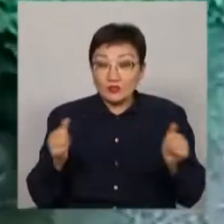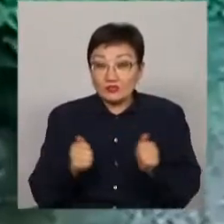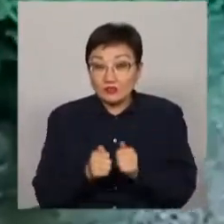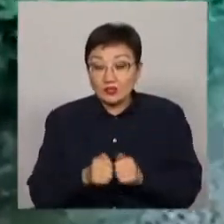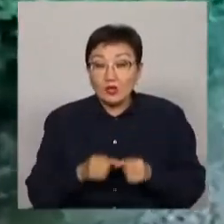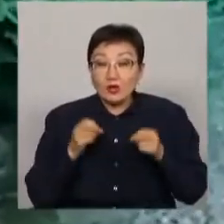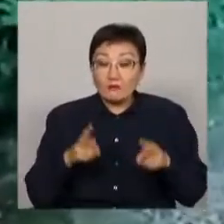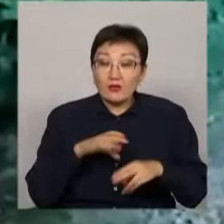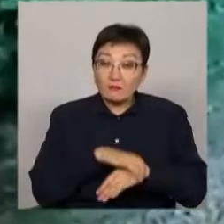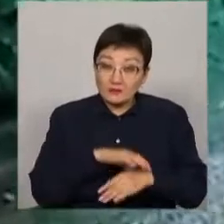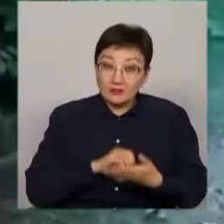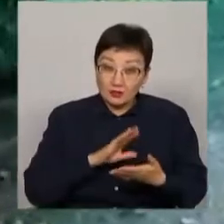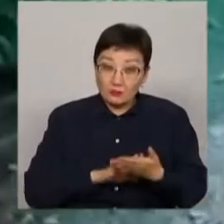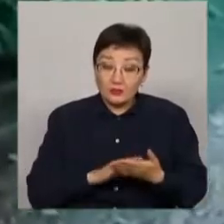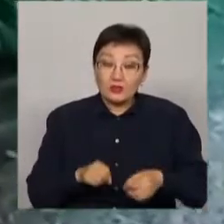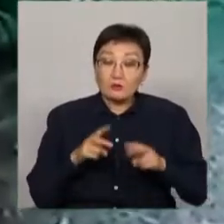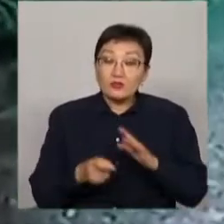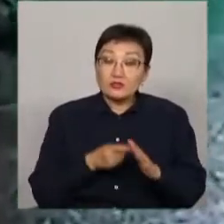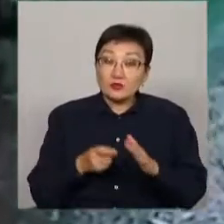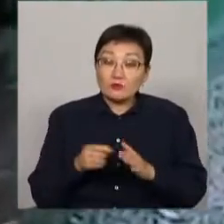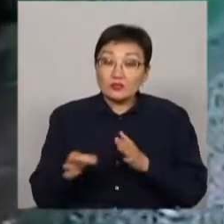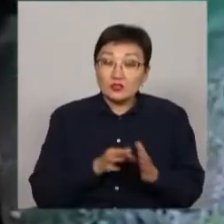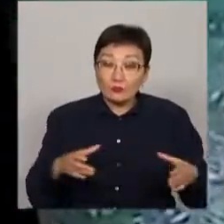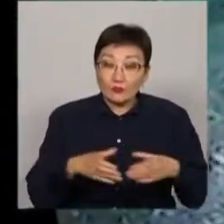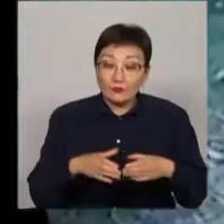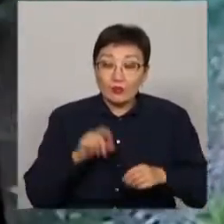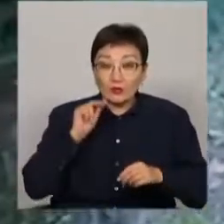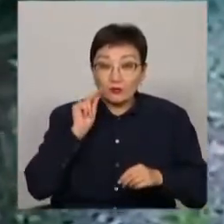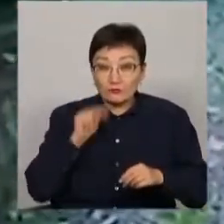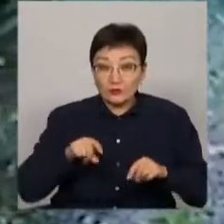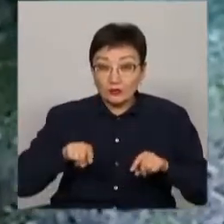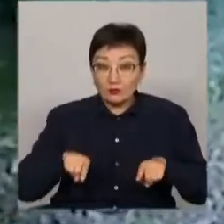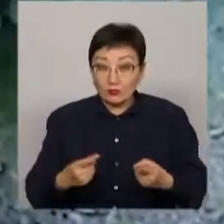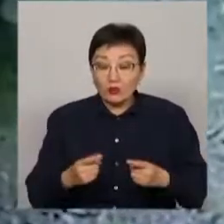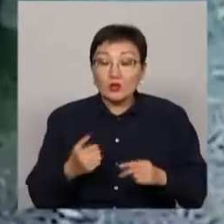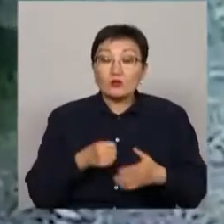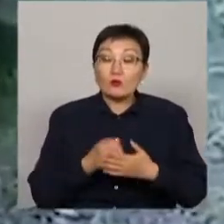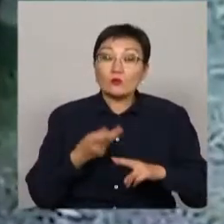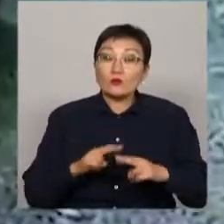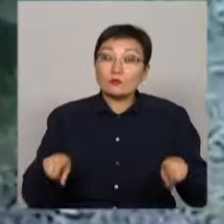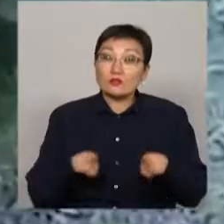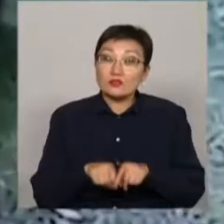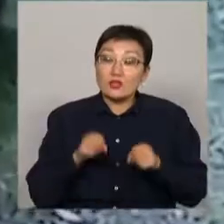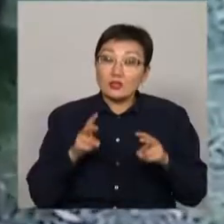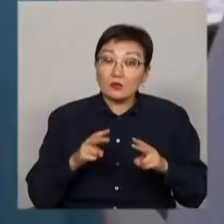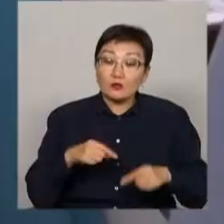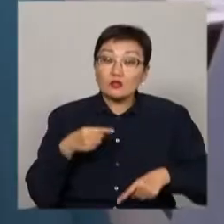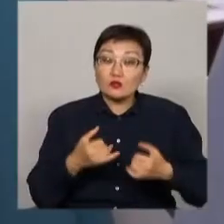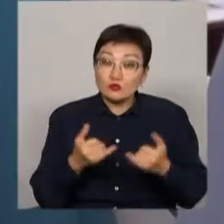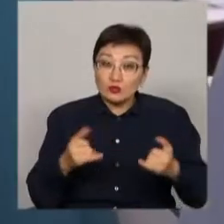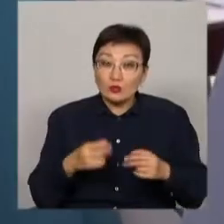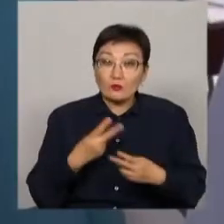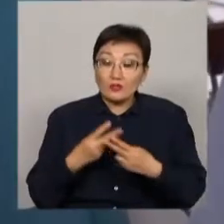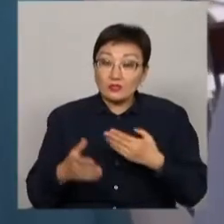қылмыс болғаны жөнінде түсті. Біз арнайы тергеу жедел тобын құрып, күдіктіні қолға түсірдік. Ол бұған дейінде осындай қылмыс жасағаны үшін сотты